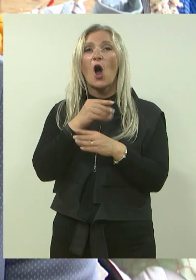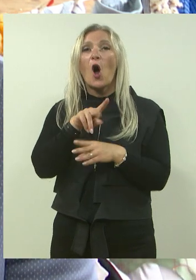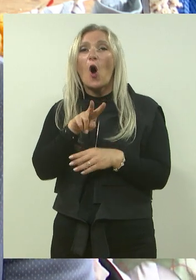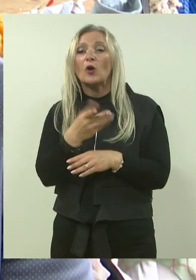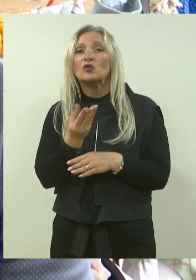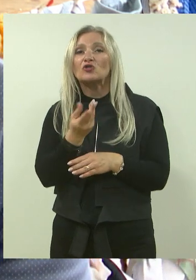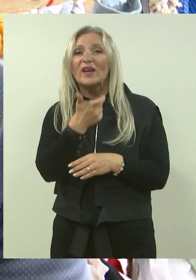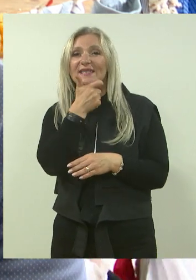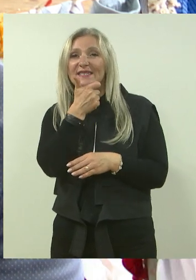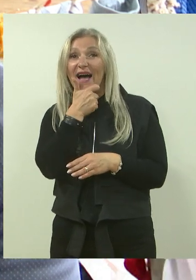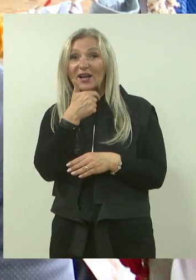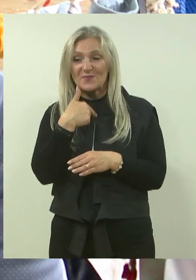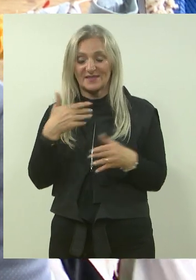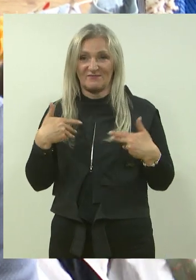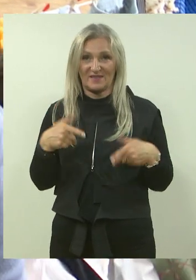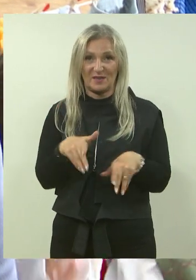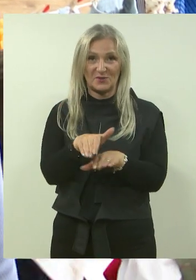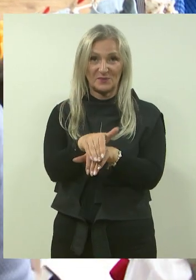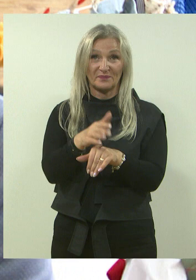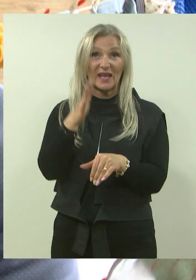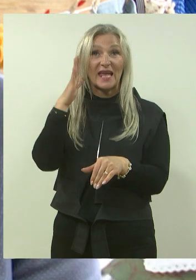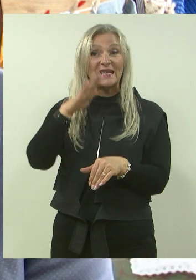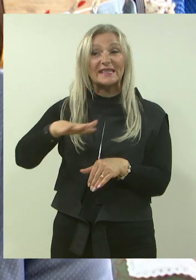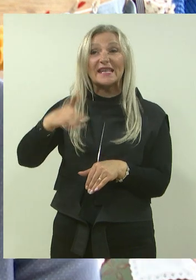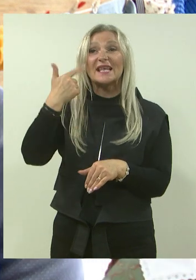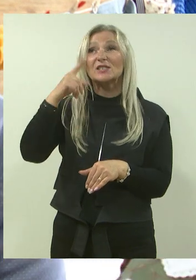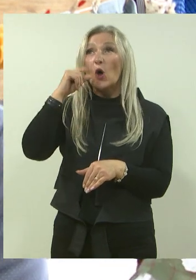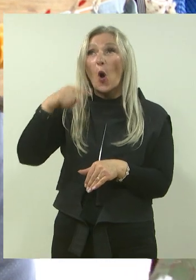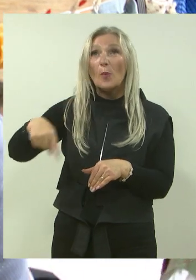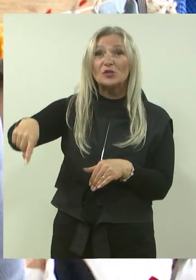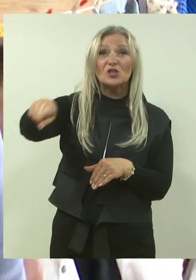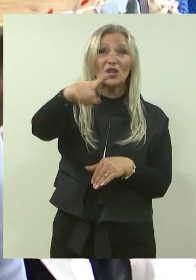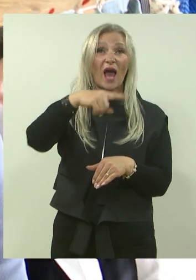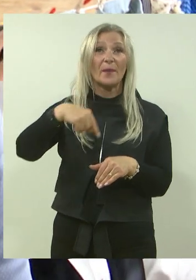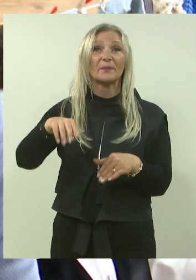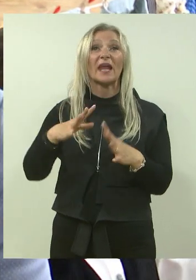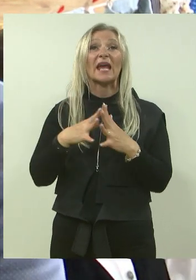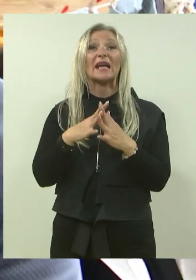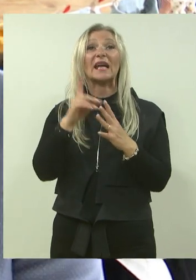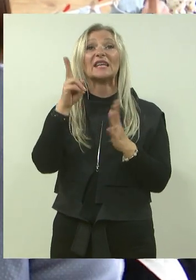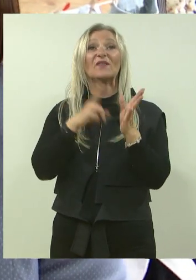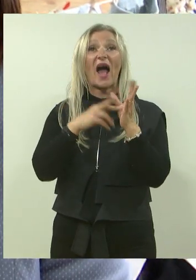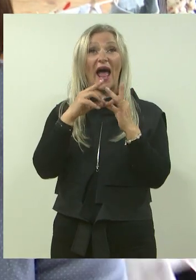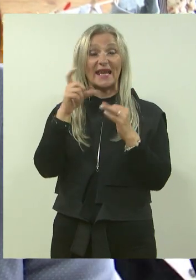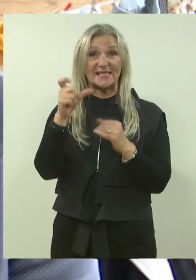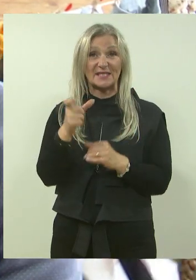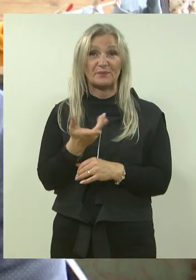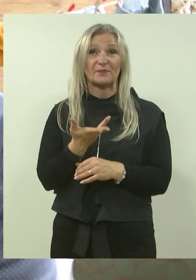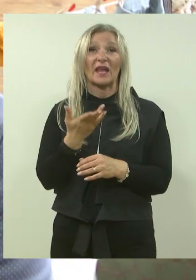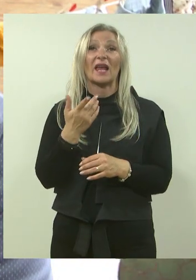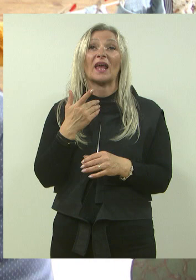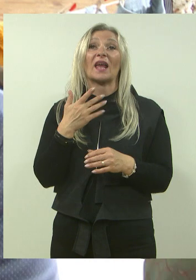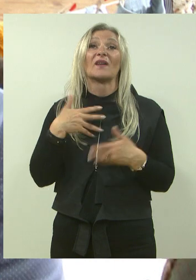Veselimo se današnjoj smotri na kojoj sudjeluju djeca iz okolnih općina grada Ivanca i veselimo se, znači, na kajkavskom narječju